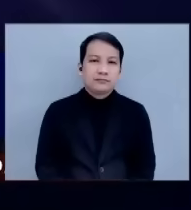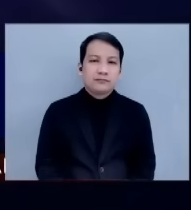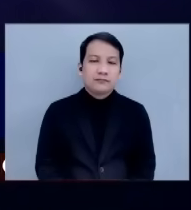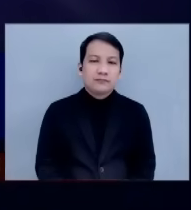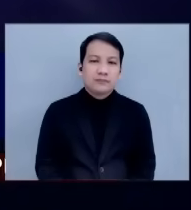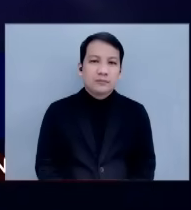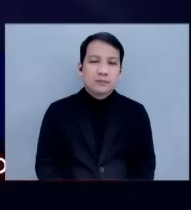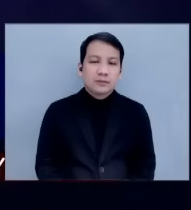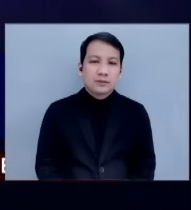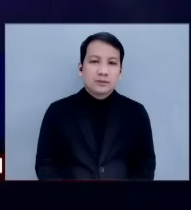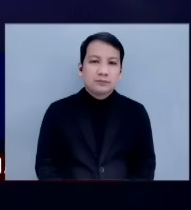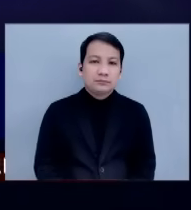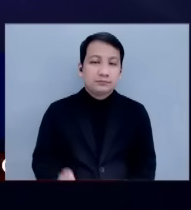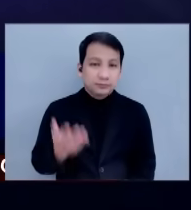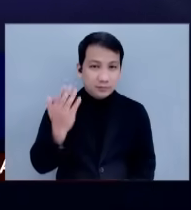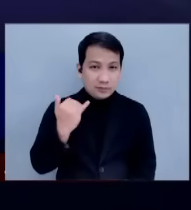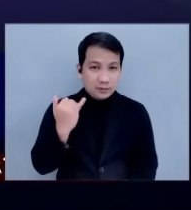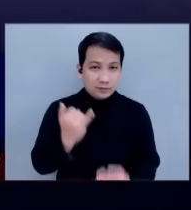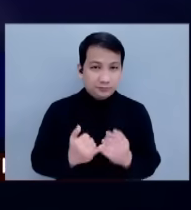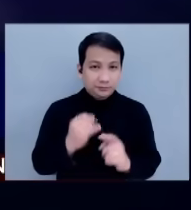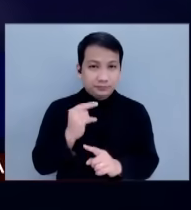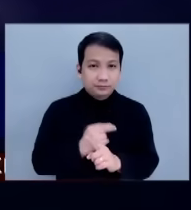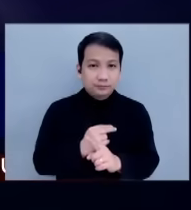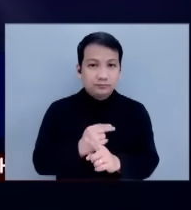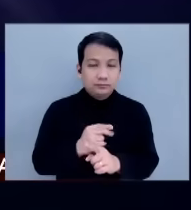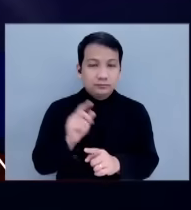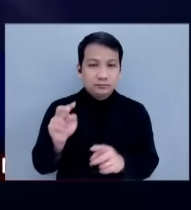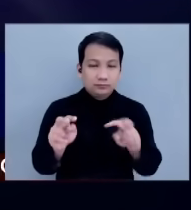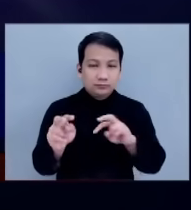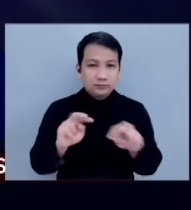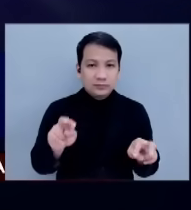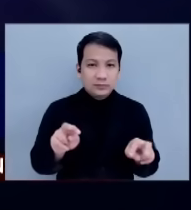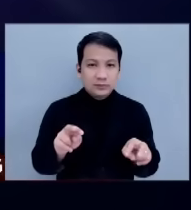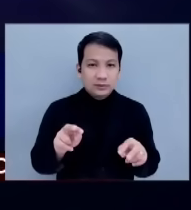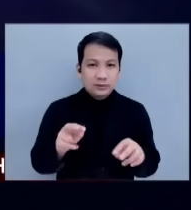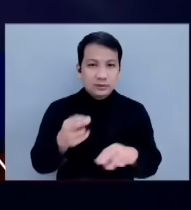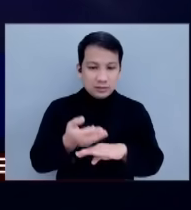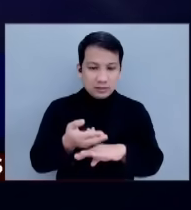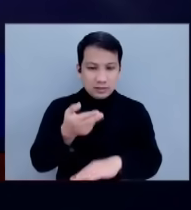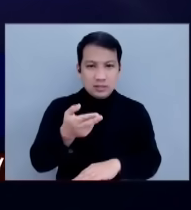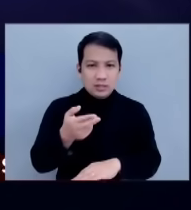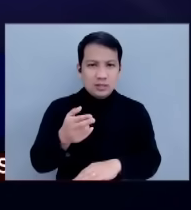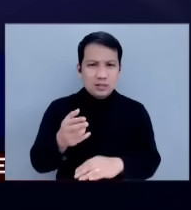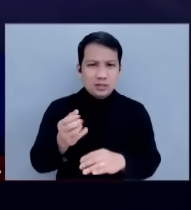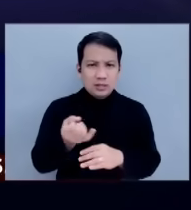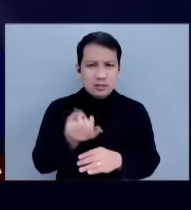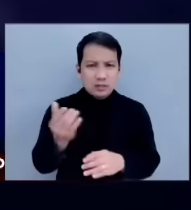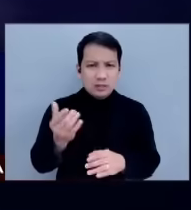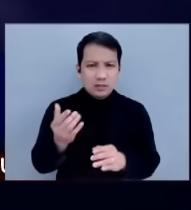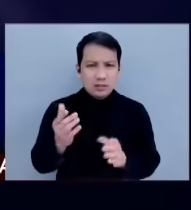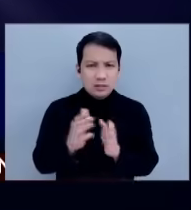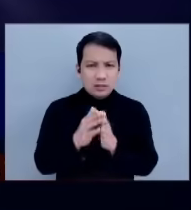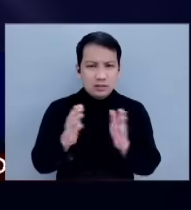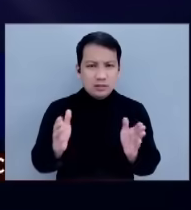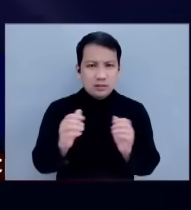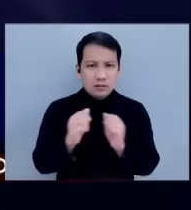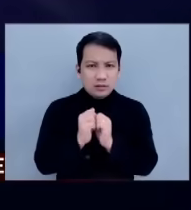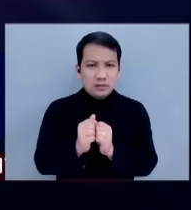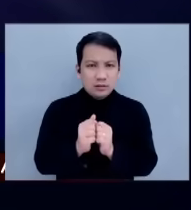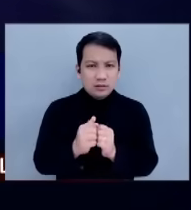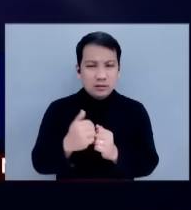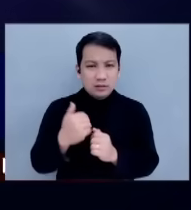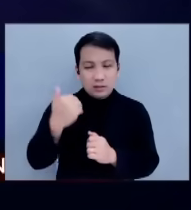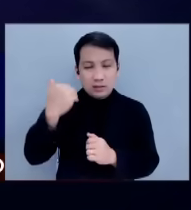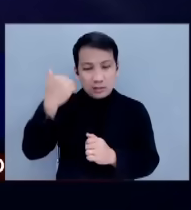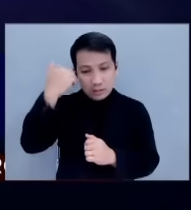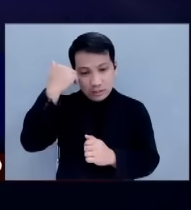Last November 2022 nang ma-engage sina Robby at Mikey. Ilan sa big personality na magnininang sa kasal nila ay